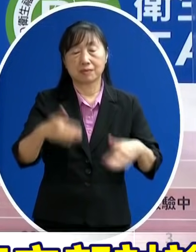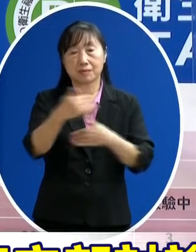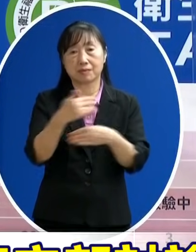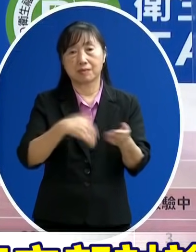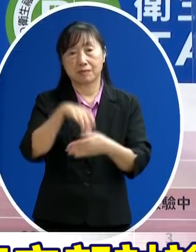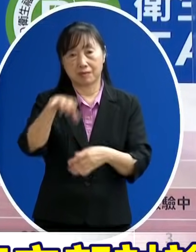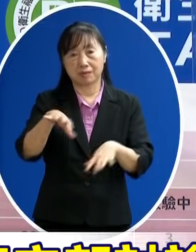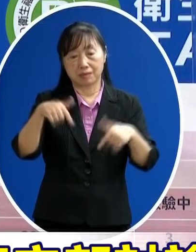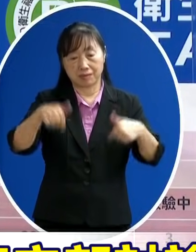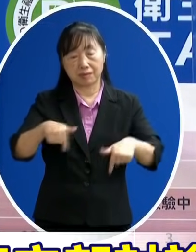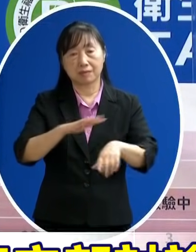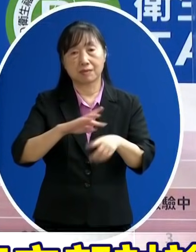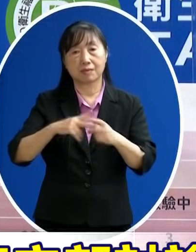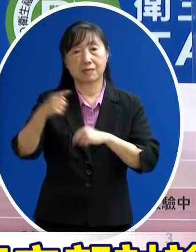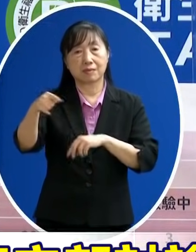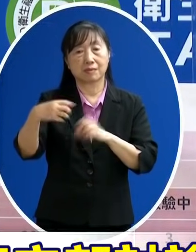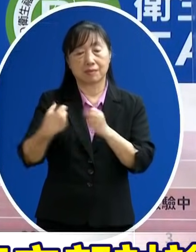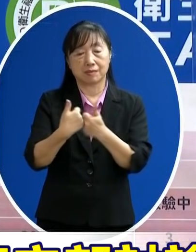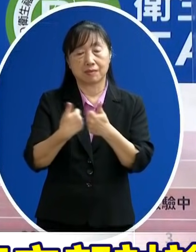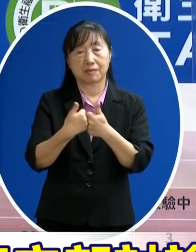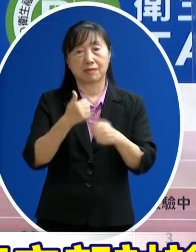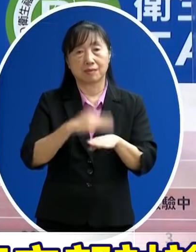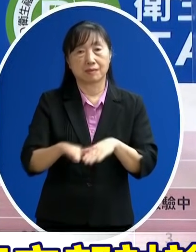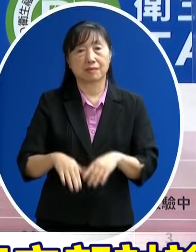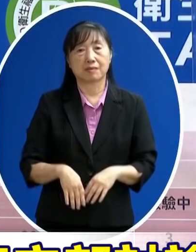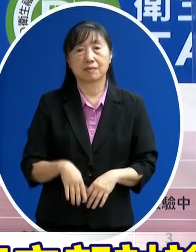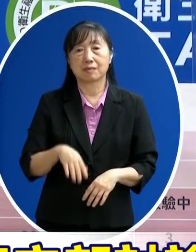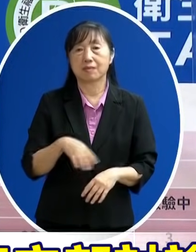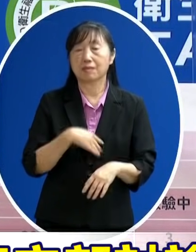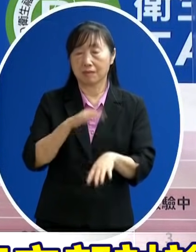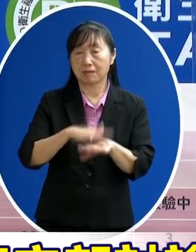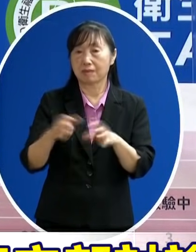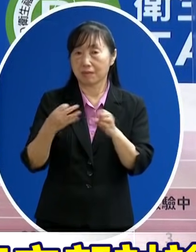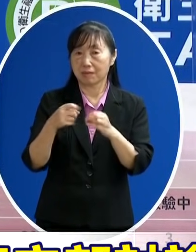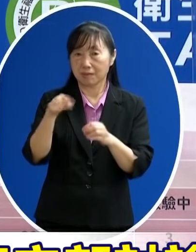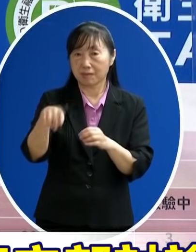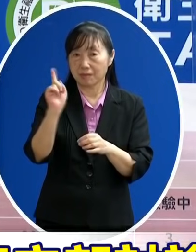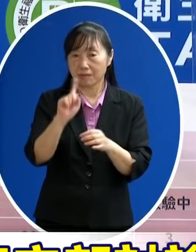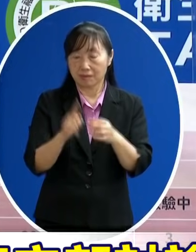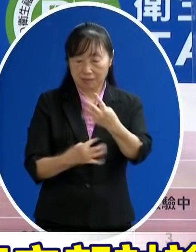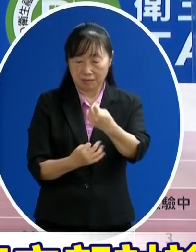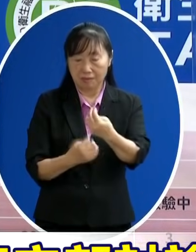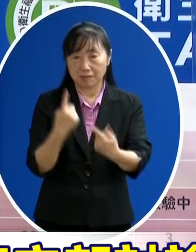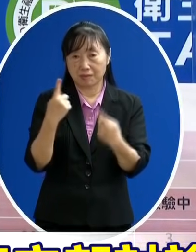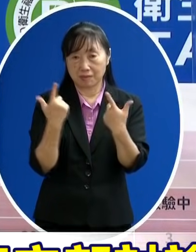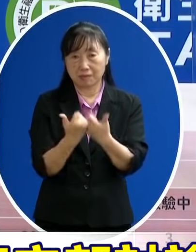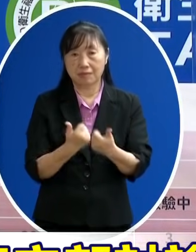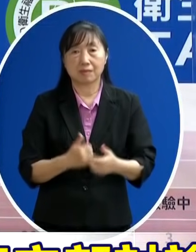开过会，好，然后确实呢怎么样来开启哈，这也要再进一步的讨论。